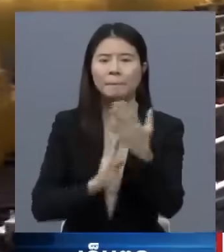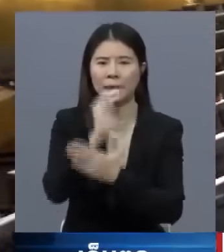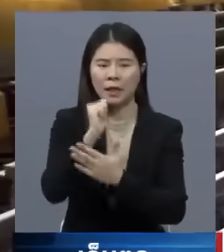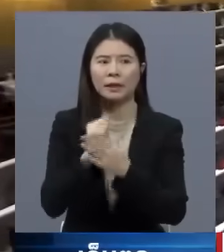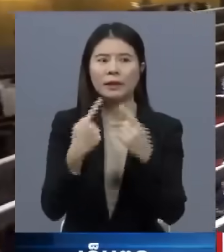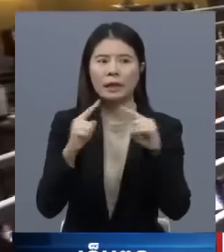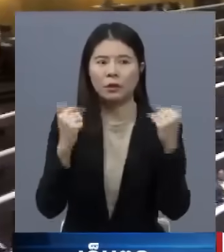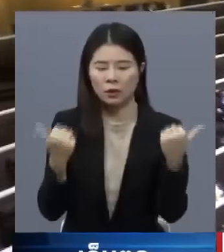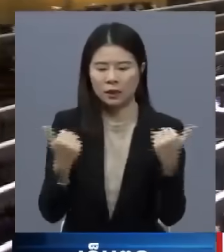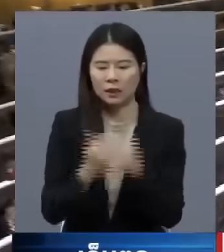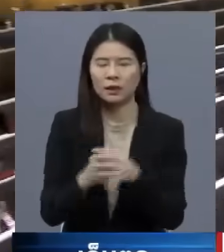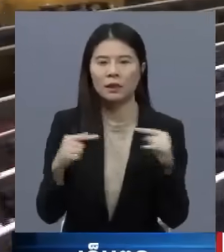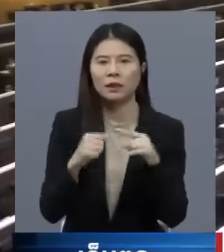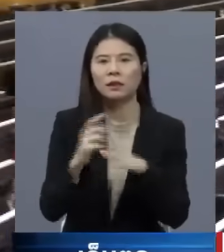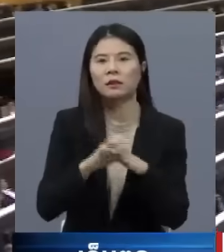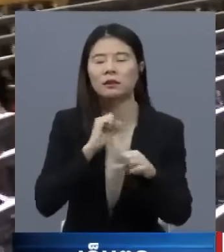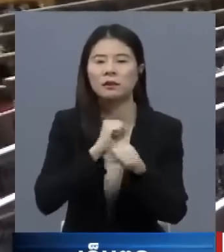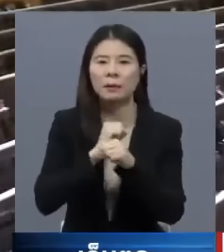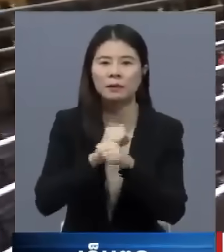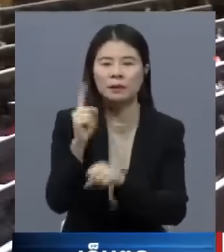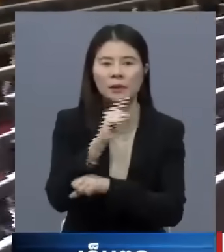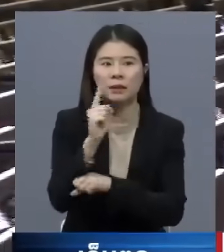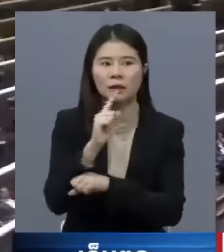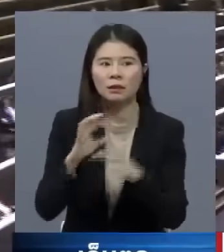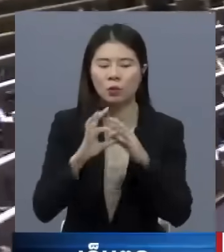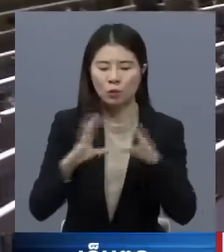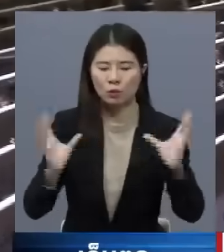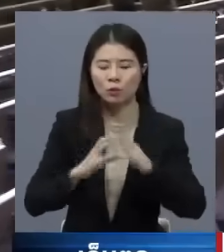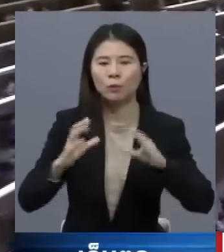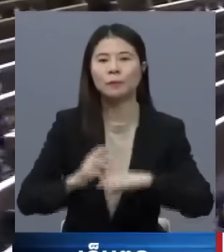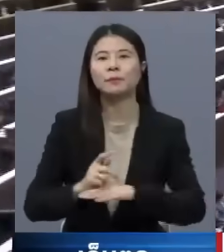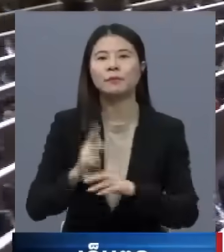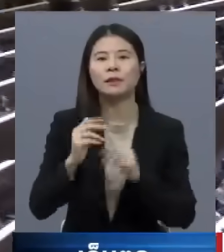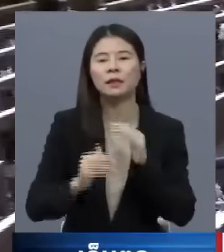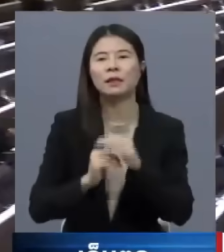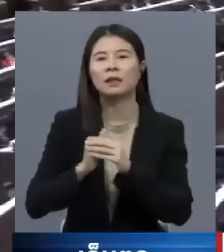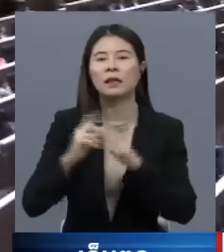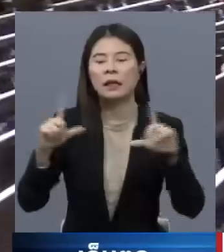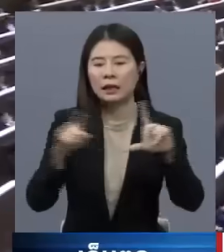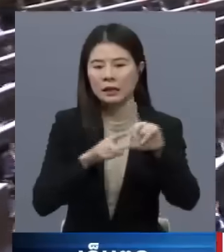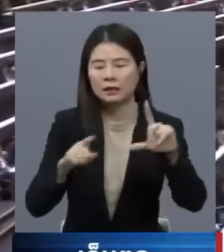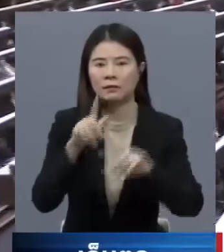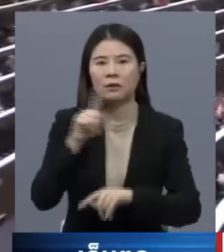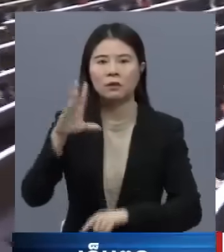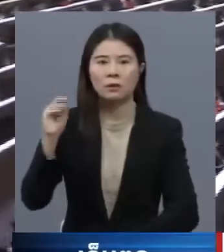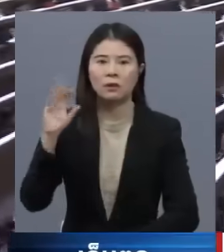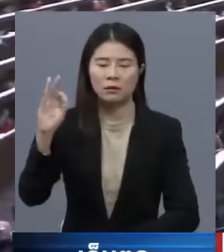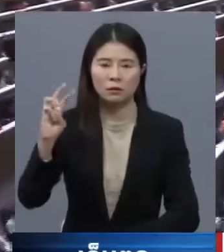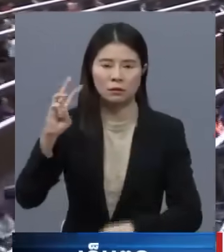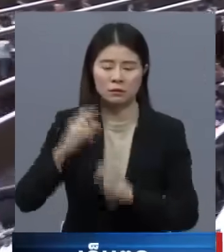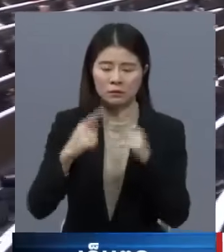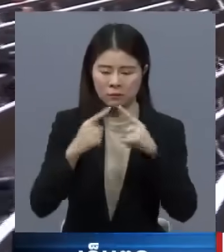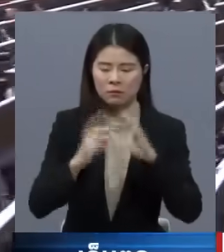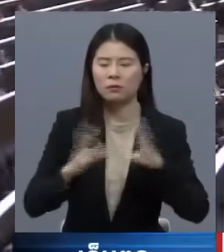าเสียงมาเติมเสียงจะเติมนั้นมาจากไหนก็มาจากฝั่งของก้าวไกลที่เขามีอยู่151เสียงหรือถ้าก้าวไกลไม่โหวต